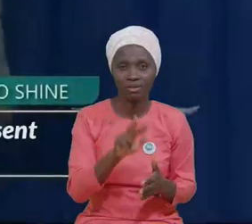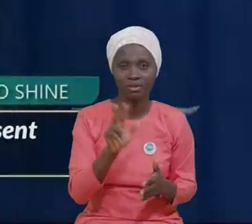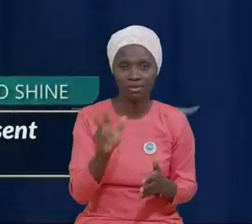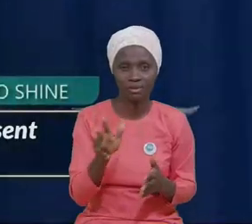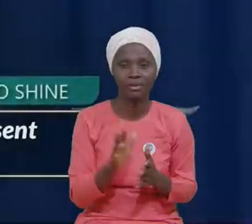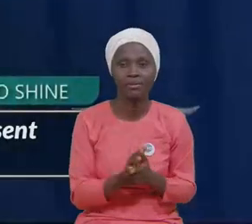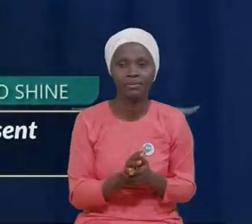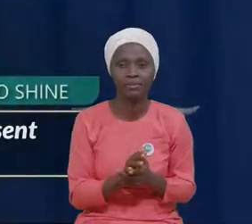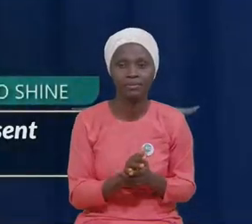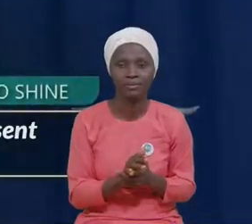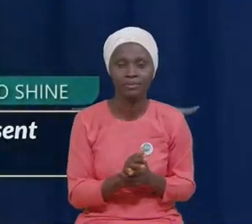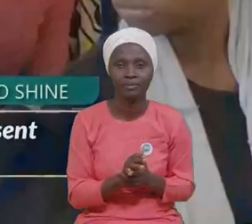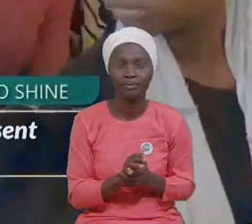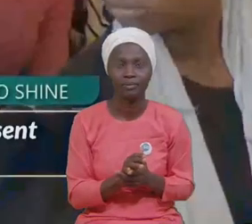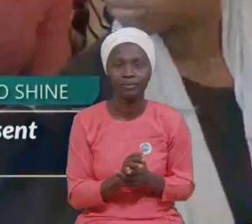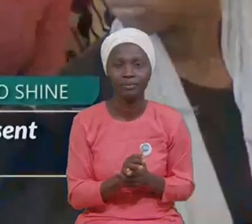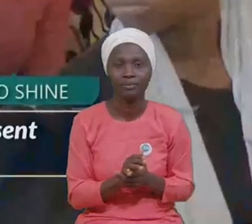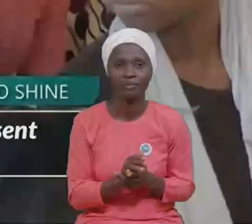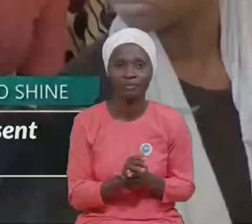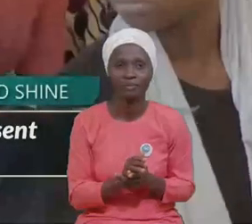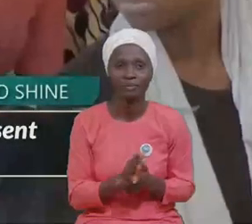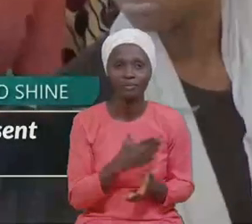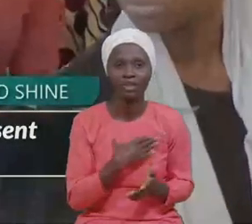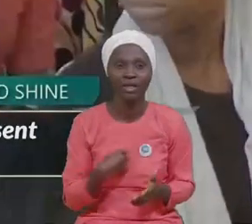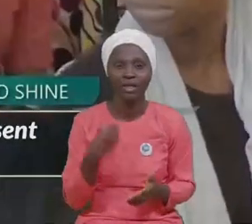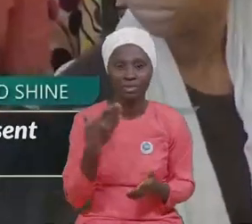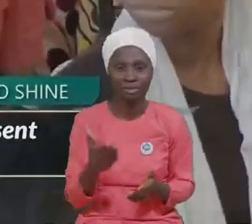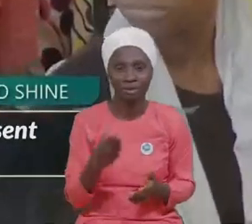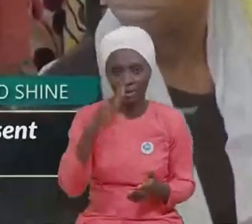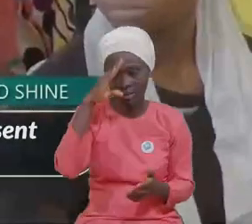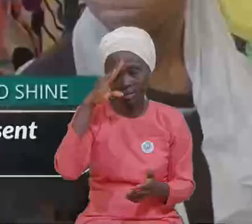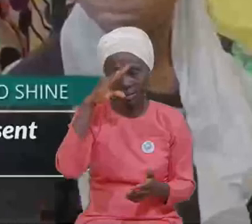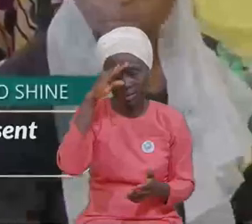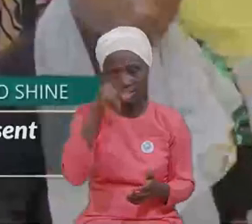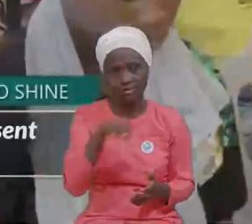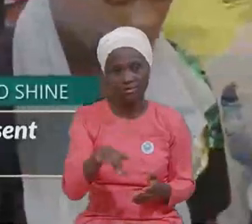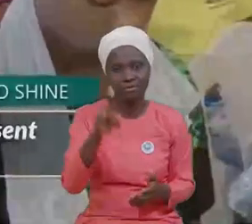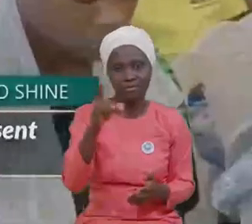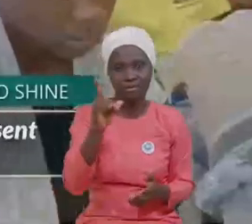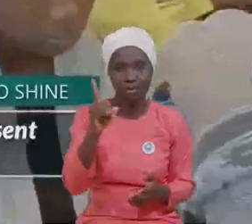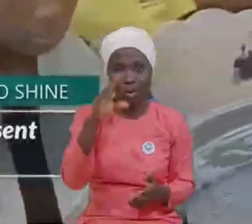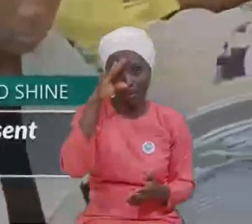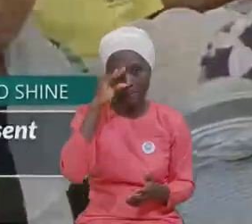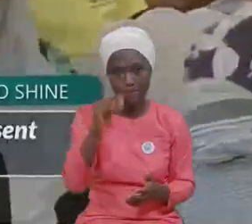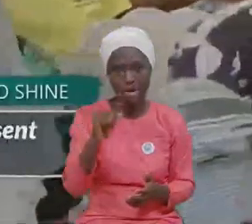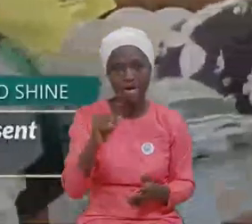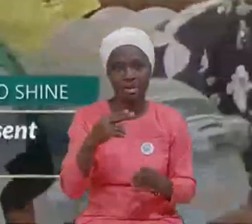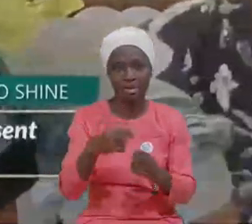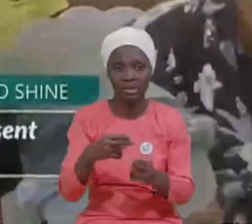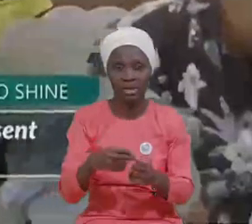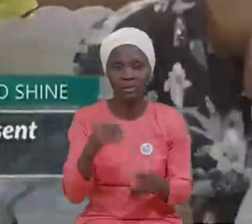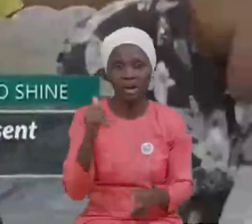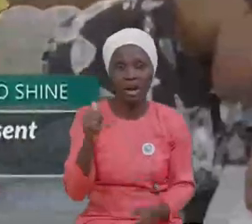Actes 9, verset 33. Il y trouva un homme nommé Aîné,